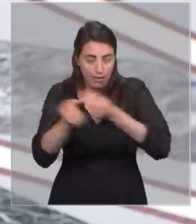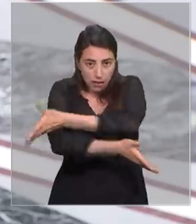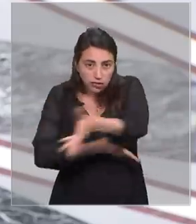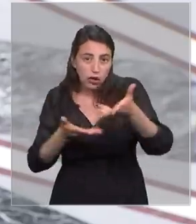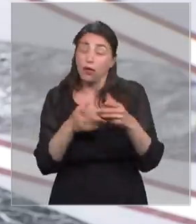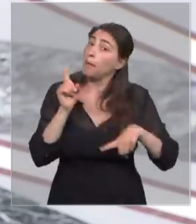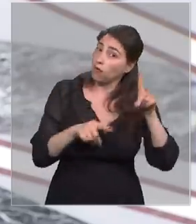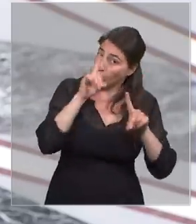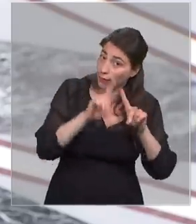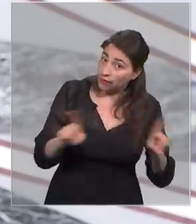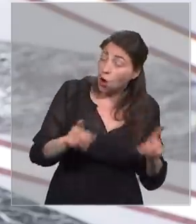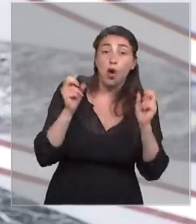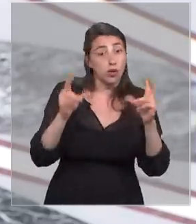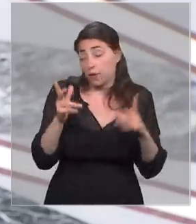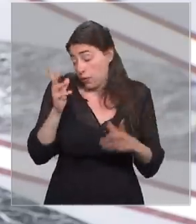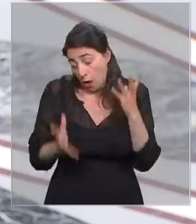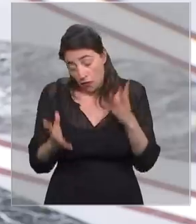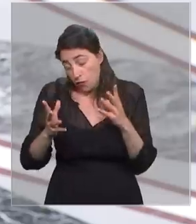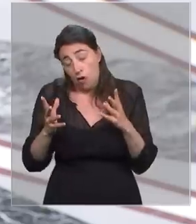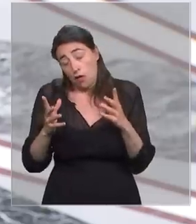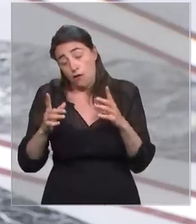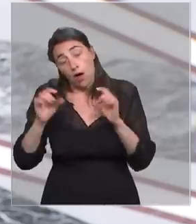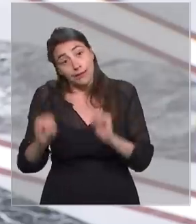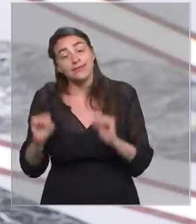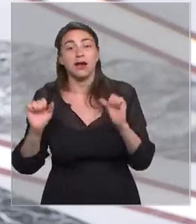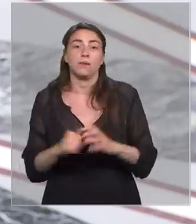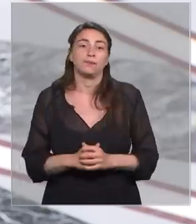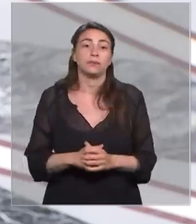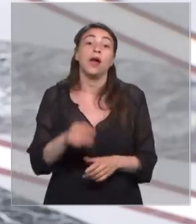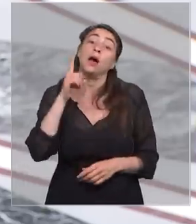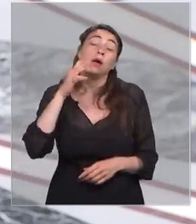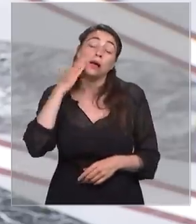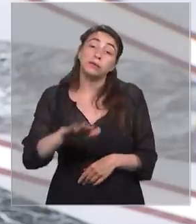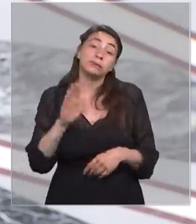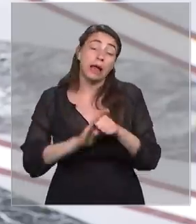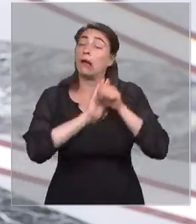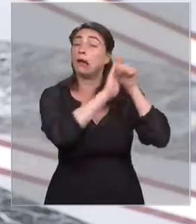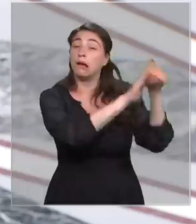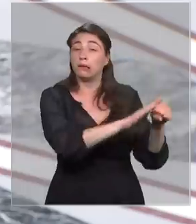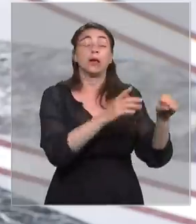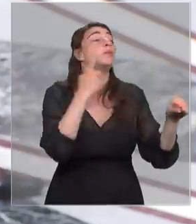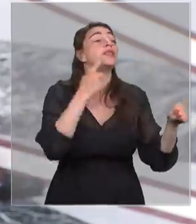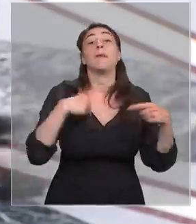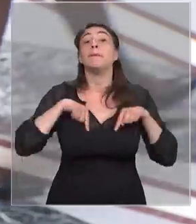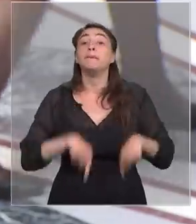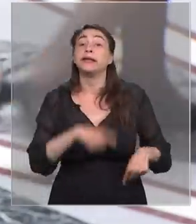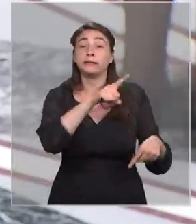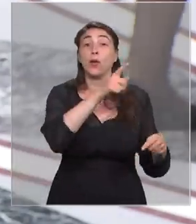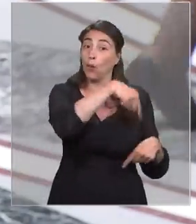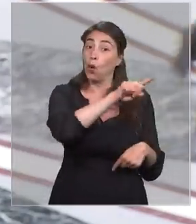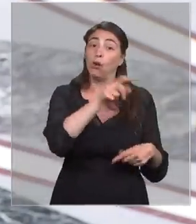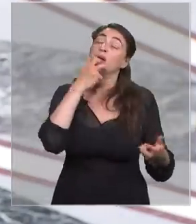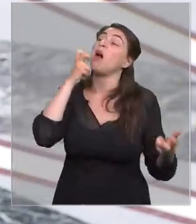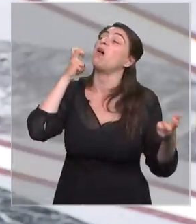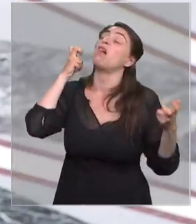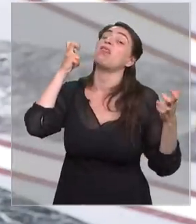mais parfois on peut. Par exemple, vous savez, avoir systématiquement des députés de ce côté-là de l'hémicycle qui hurlent dès qu'un ministre parle pour lui couvrir la voie, ce n'est pas un très